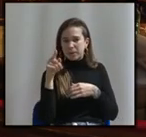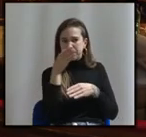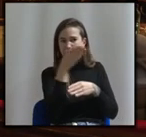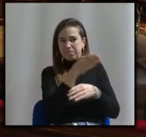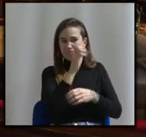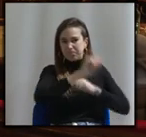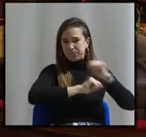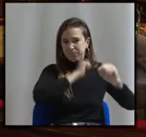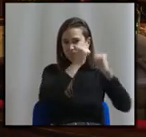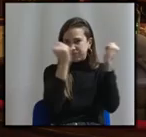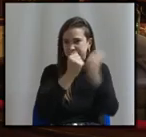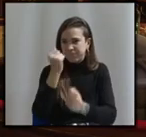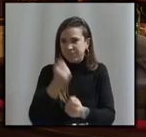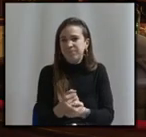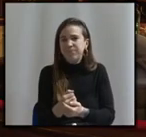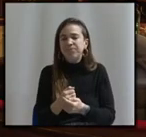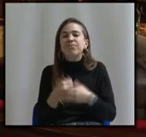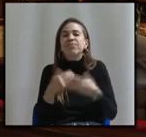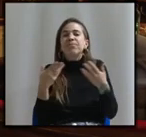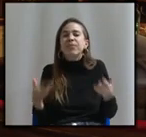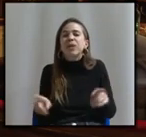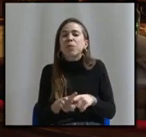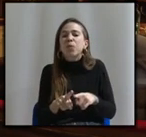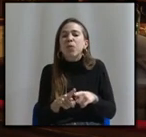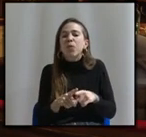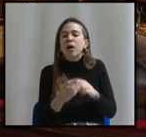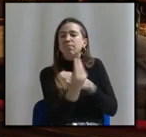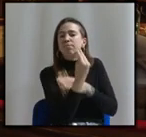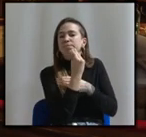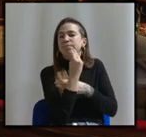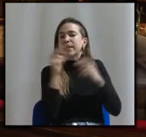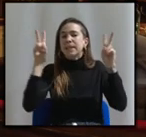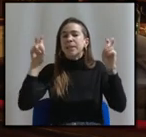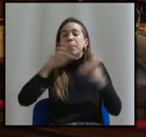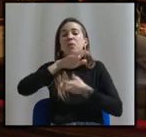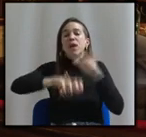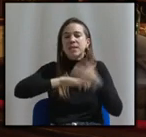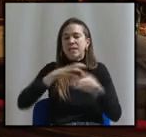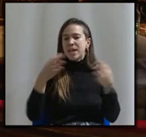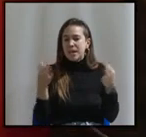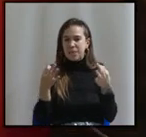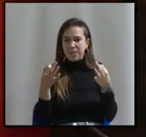donar vostès, lliçons de democràcia amb el tema de la violència. Mirin,